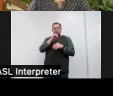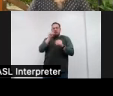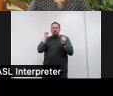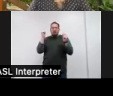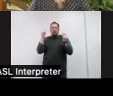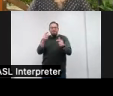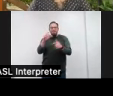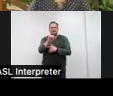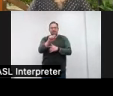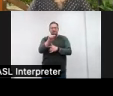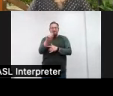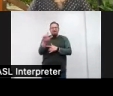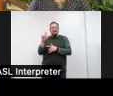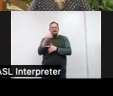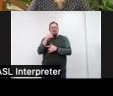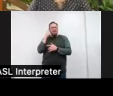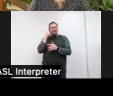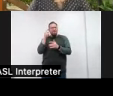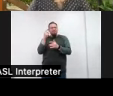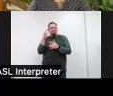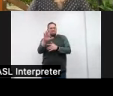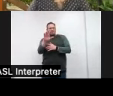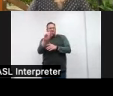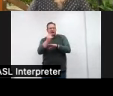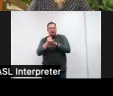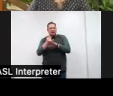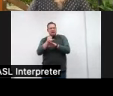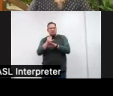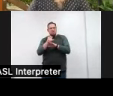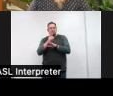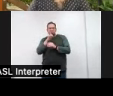atolls. I think five of the islands. واستخدموها